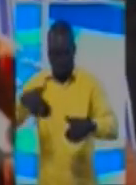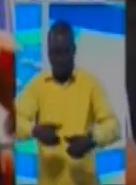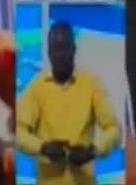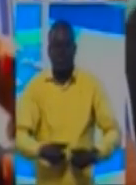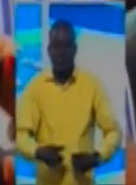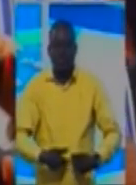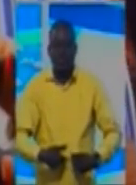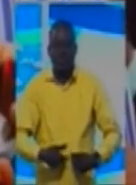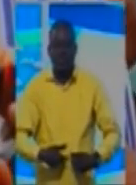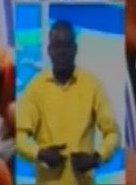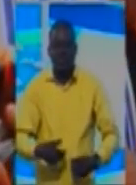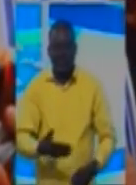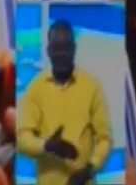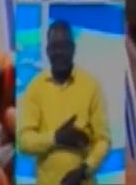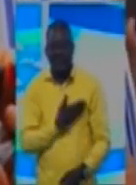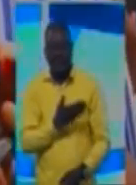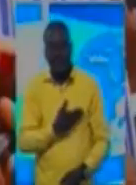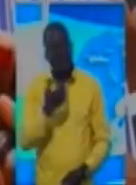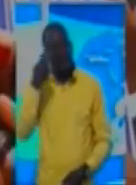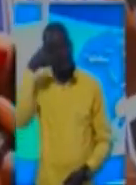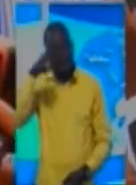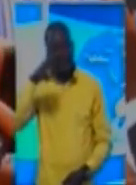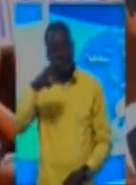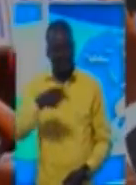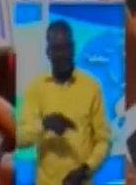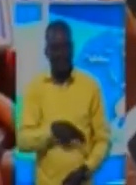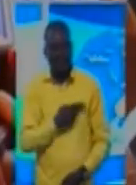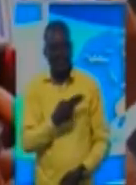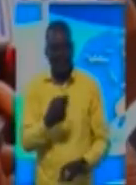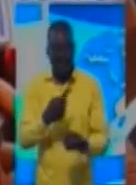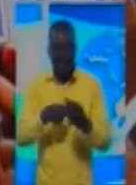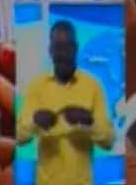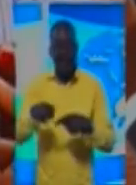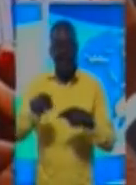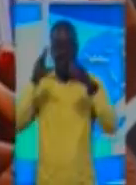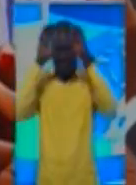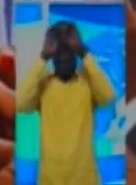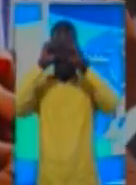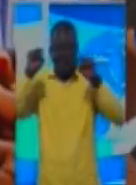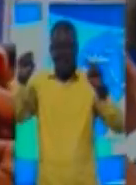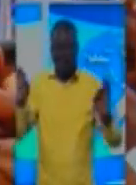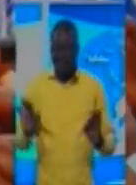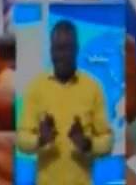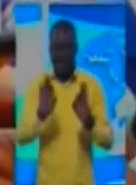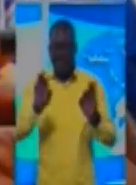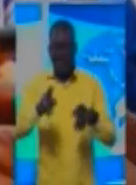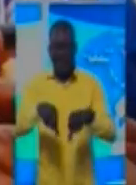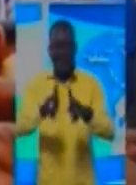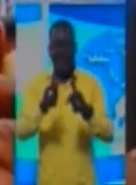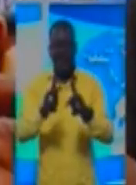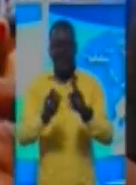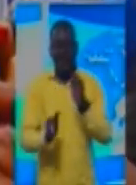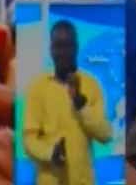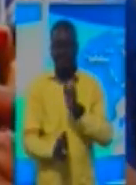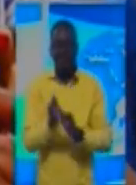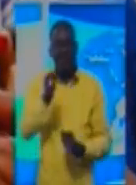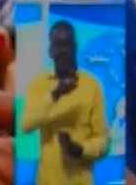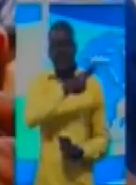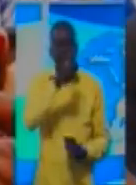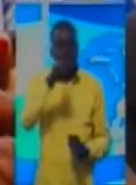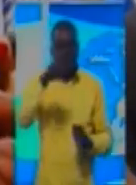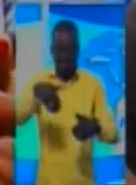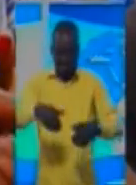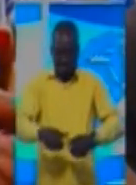une fierté et une joie de pouvoir venir présider une telle cérémonie qui va permettre à plus de 200